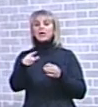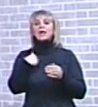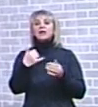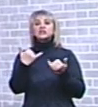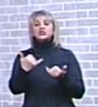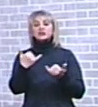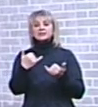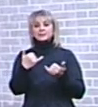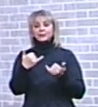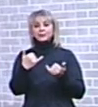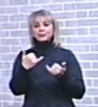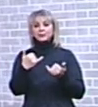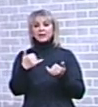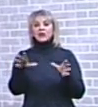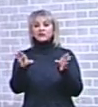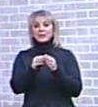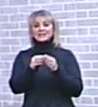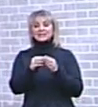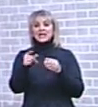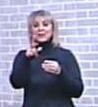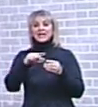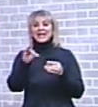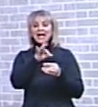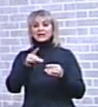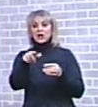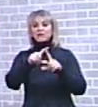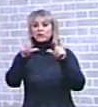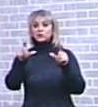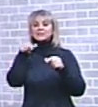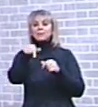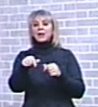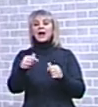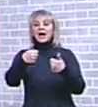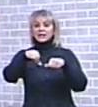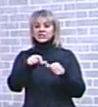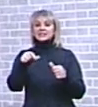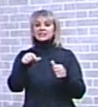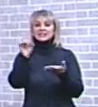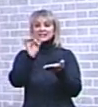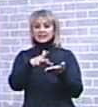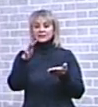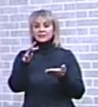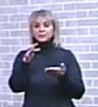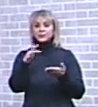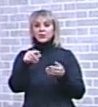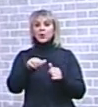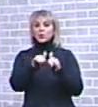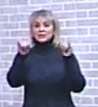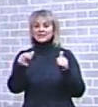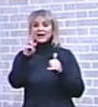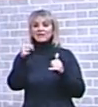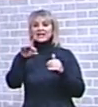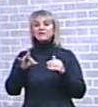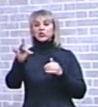сейчас вместе с опорным региональным вузом планируем об организации центра по развитию КВН